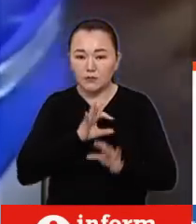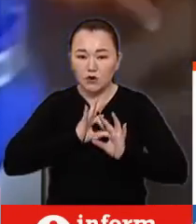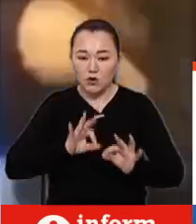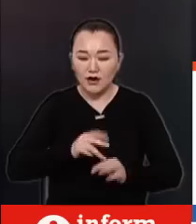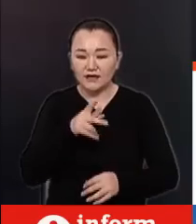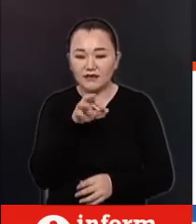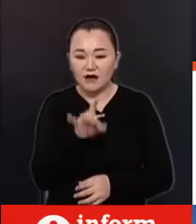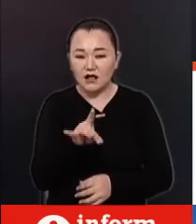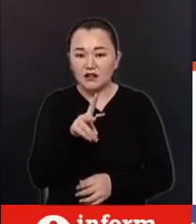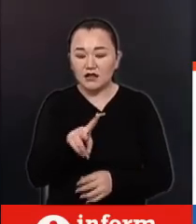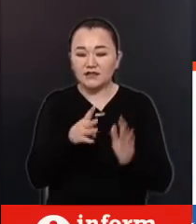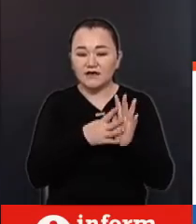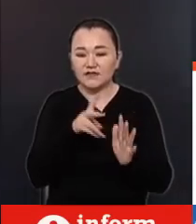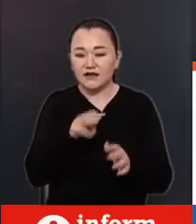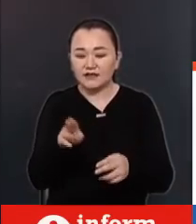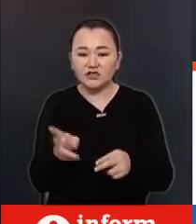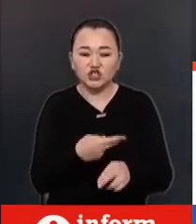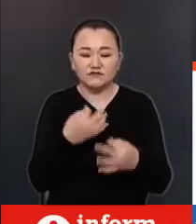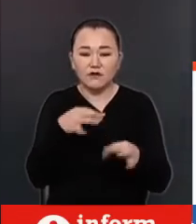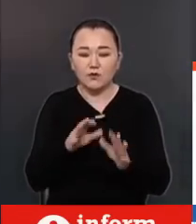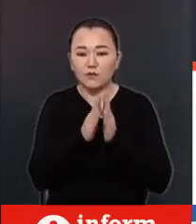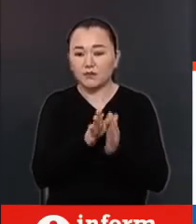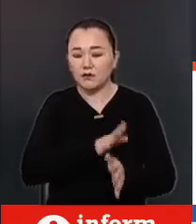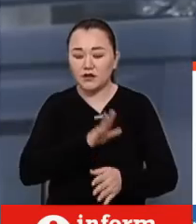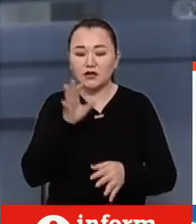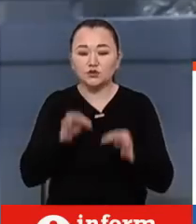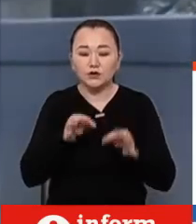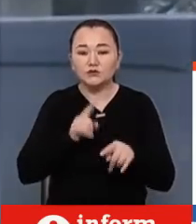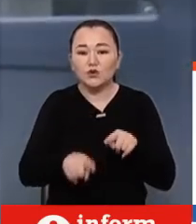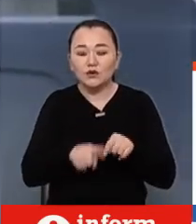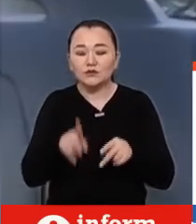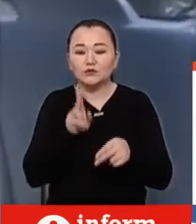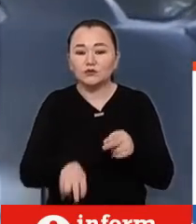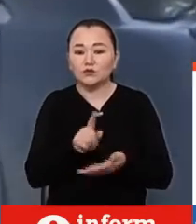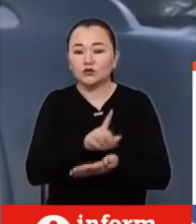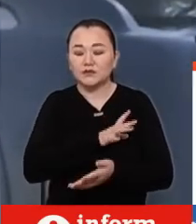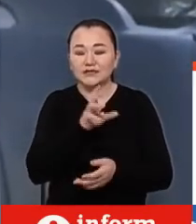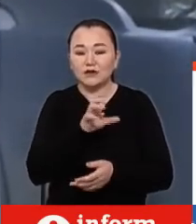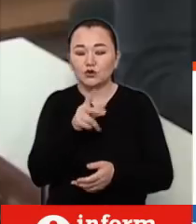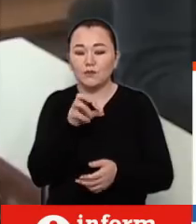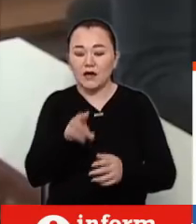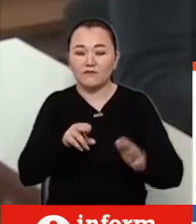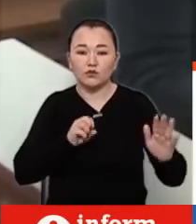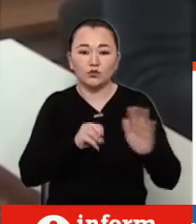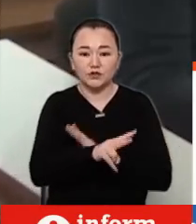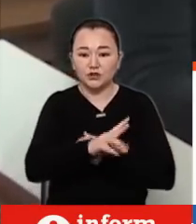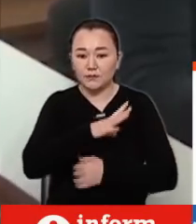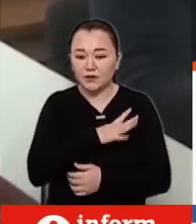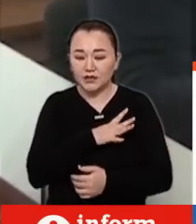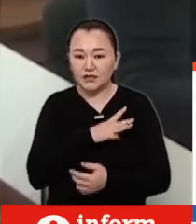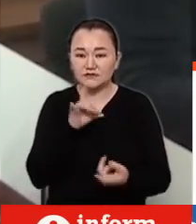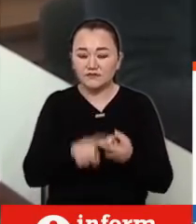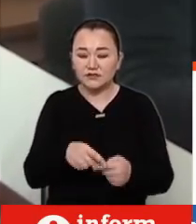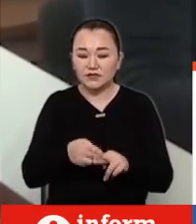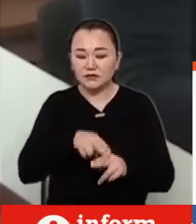генералды 9 жылға бас бостандығынан айыруды сұраған еді. Ал үкім шығуға аз қалғанда Серік Күдебаев елден қашып кеткен болатын. Оған